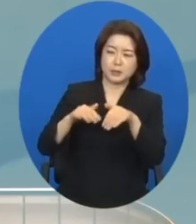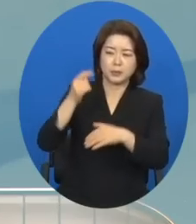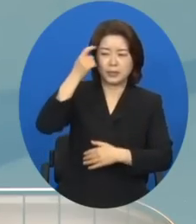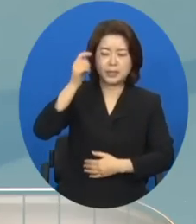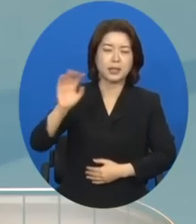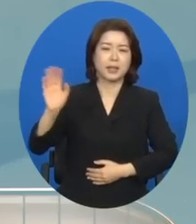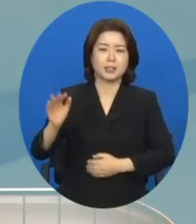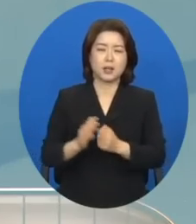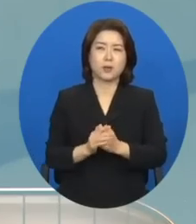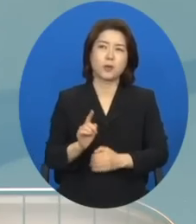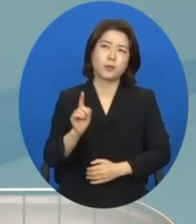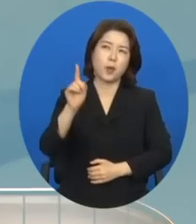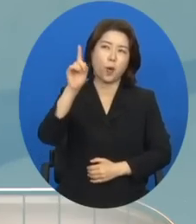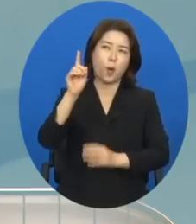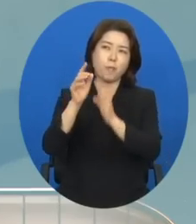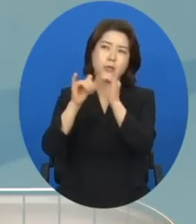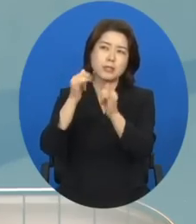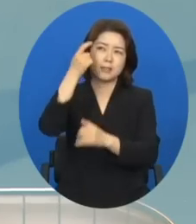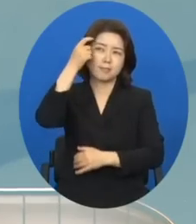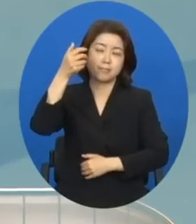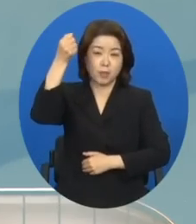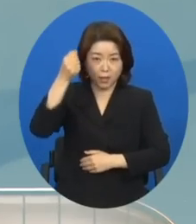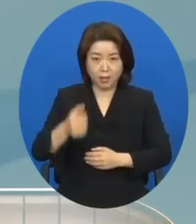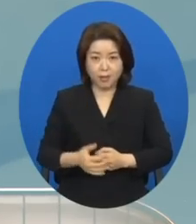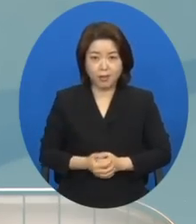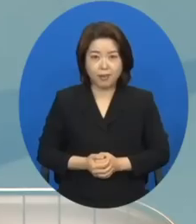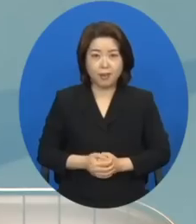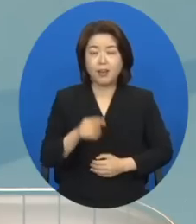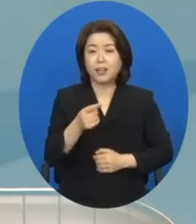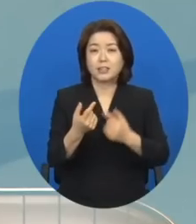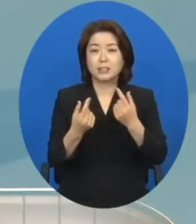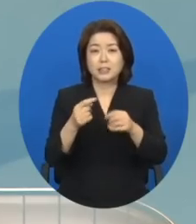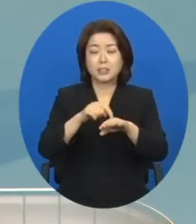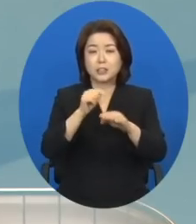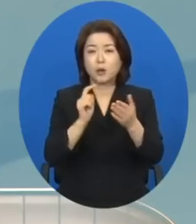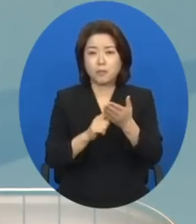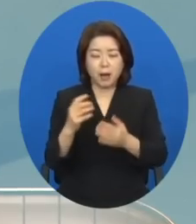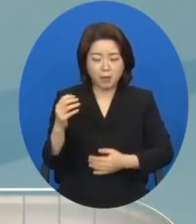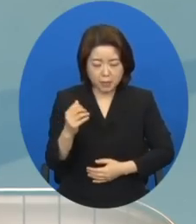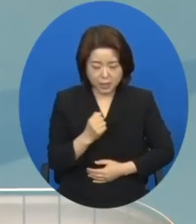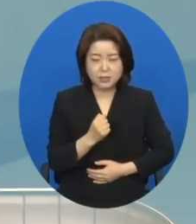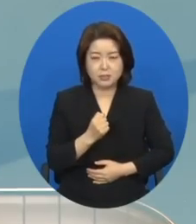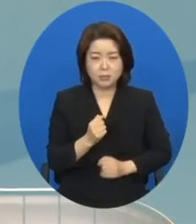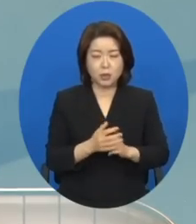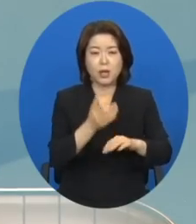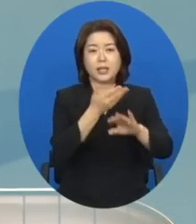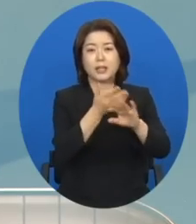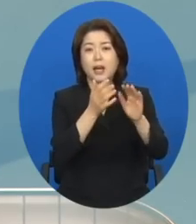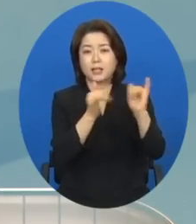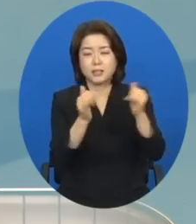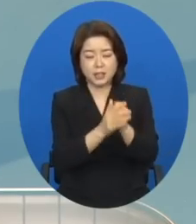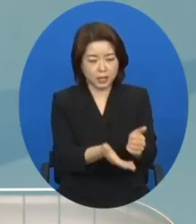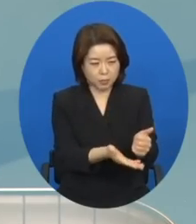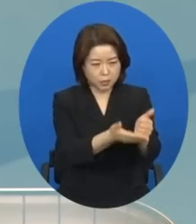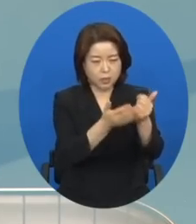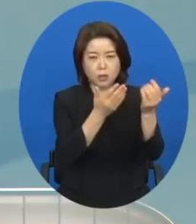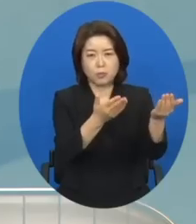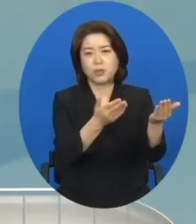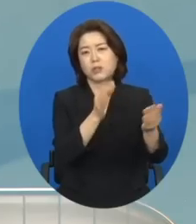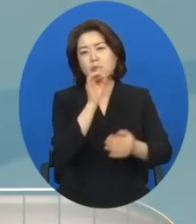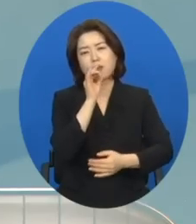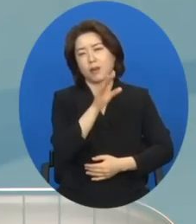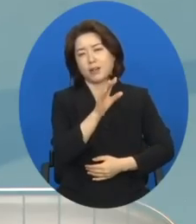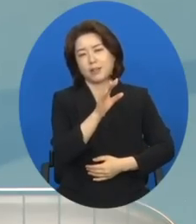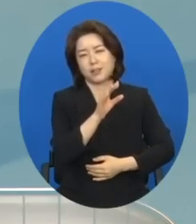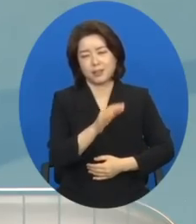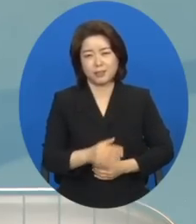않고 높은 자로 여겼다는 것이죠. 그렇게 그런 마음으로는 절대로 다른 사람들을 섬길 수가